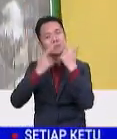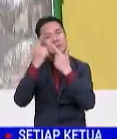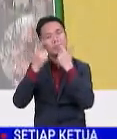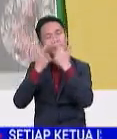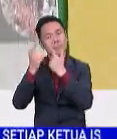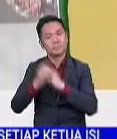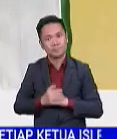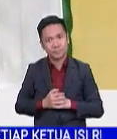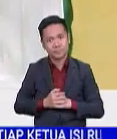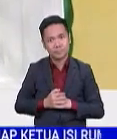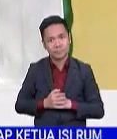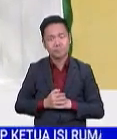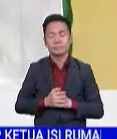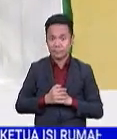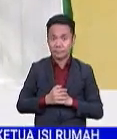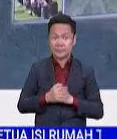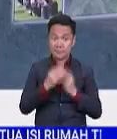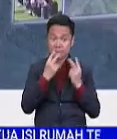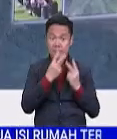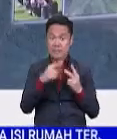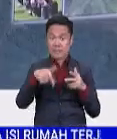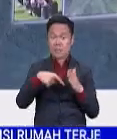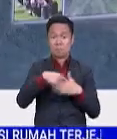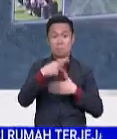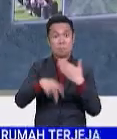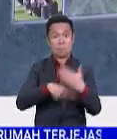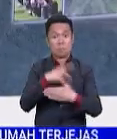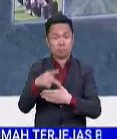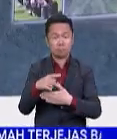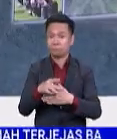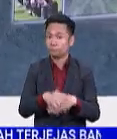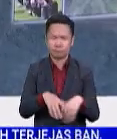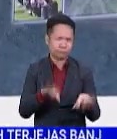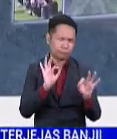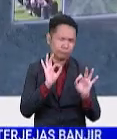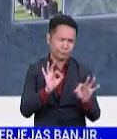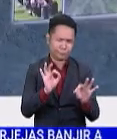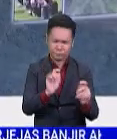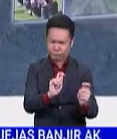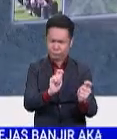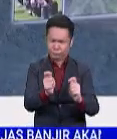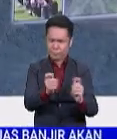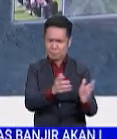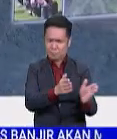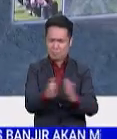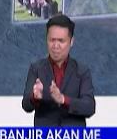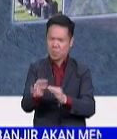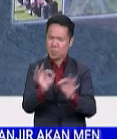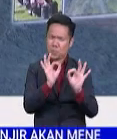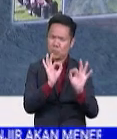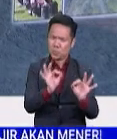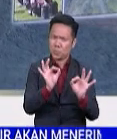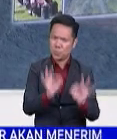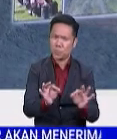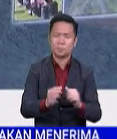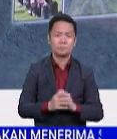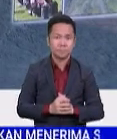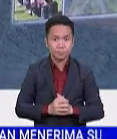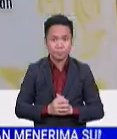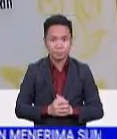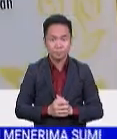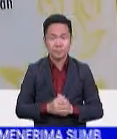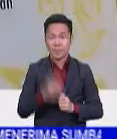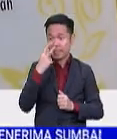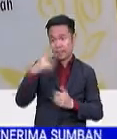dapati bahwa program ini disusun begitu struktur sekali begitu baik sekali terbaru